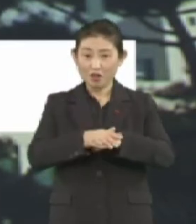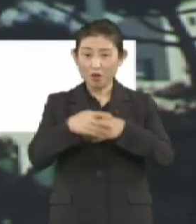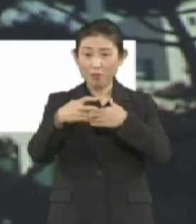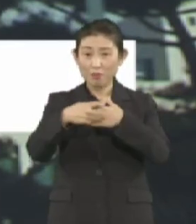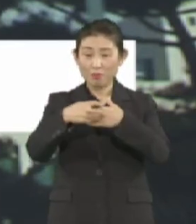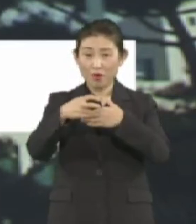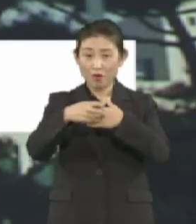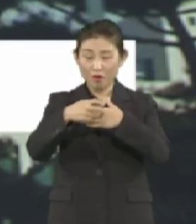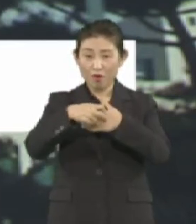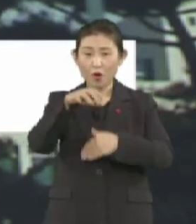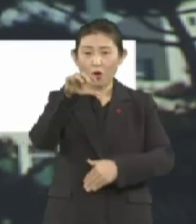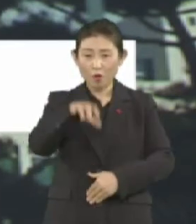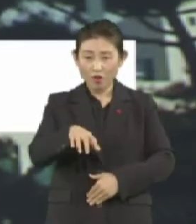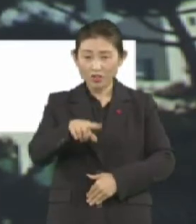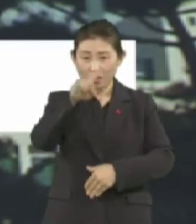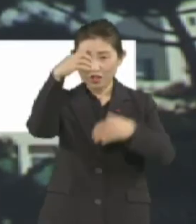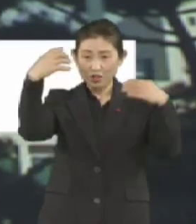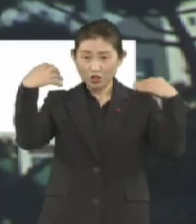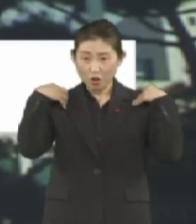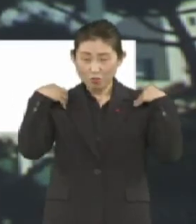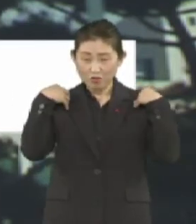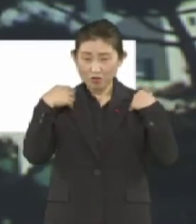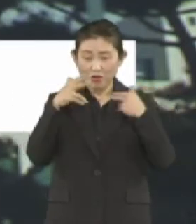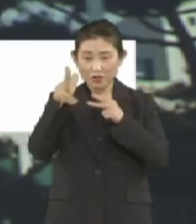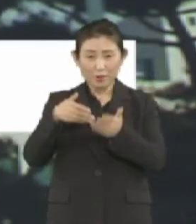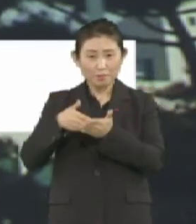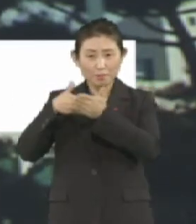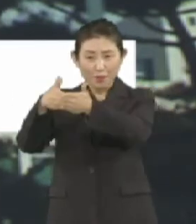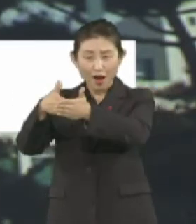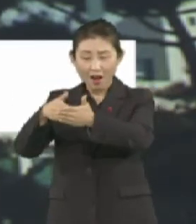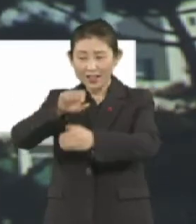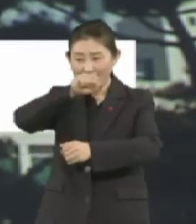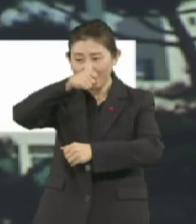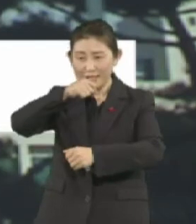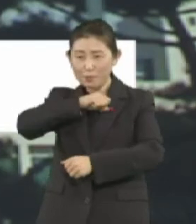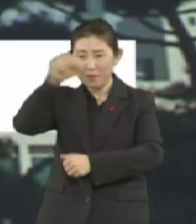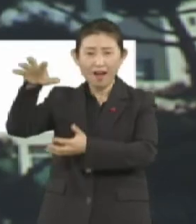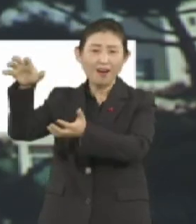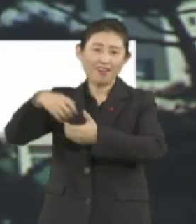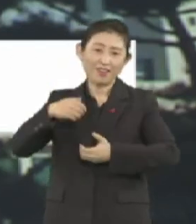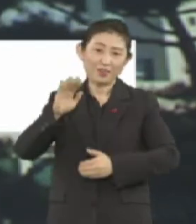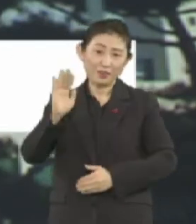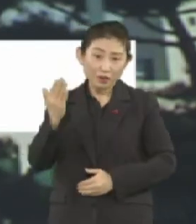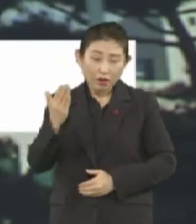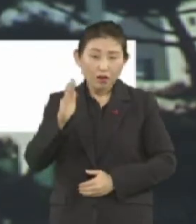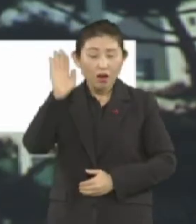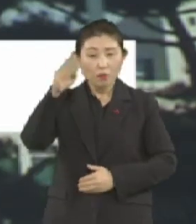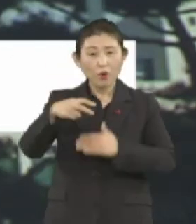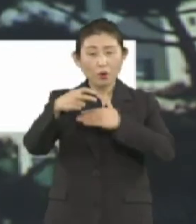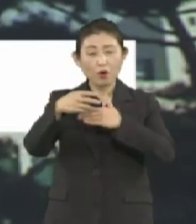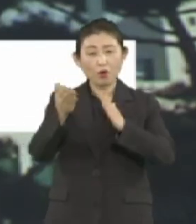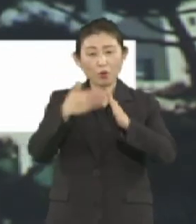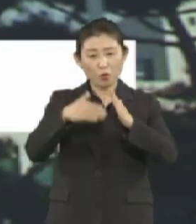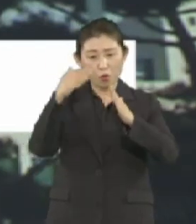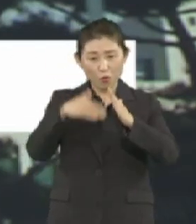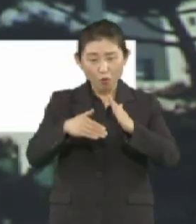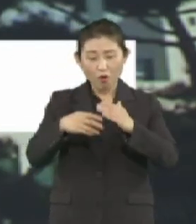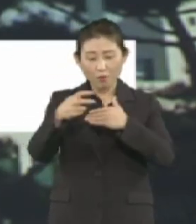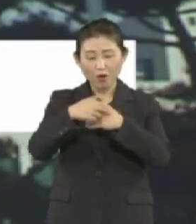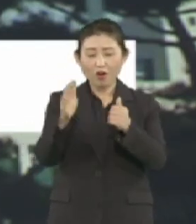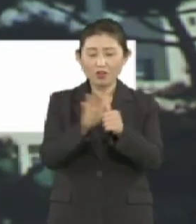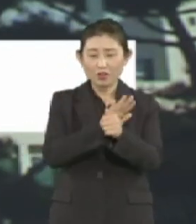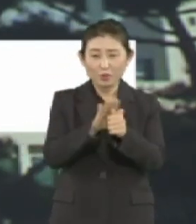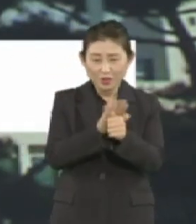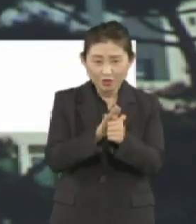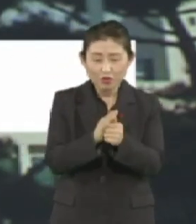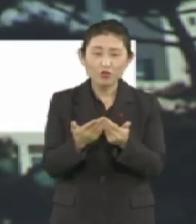정부 사업으로 확정되고 관련된 예산이 반영된 것 이것은 앞으로 대전 시민들의 공공의료 서비스를 좀 더 확대해서